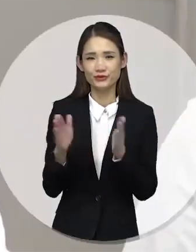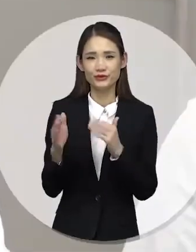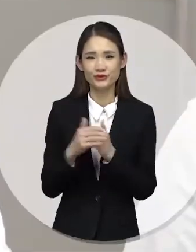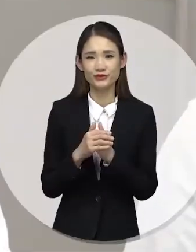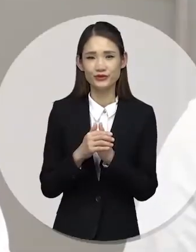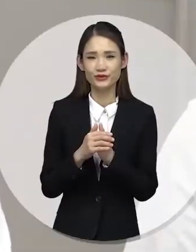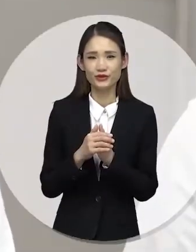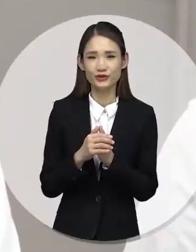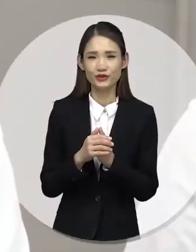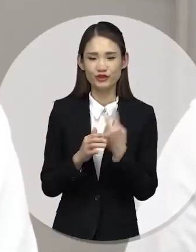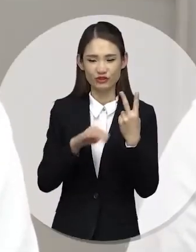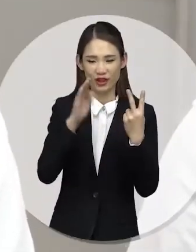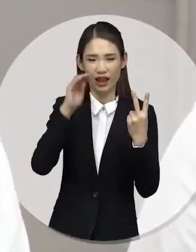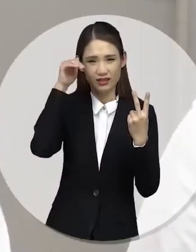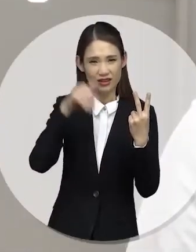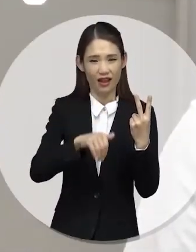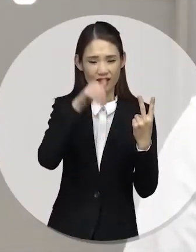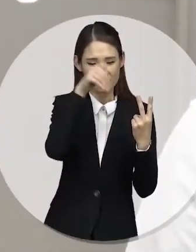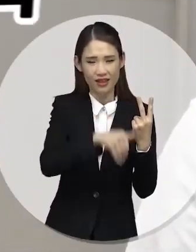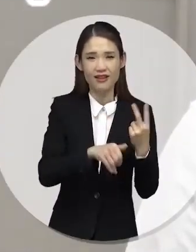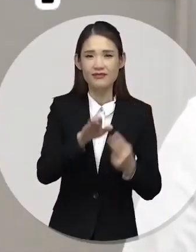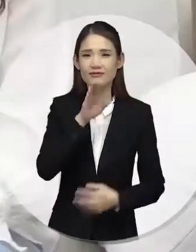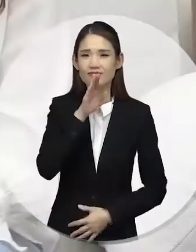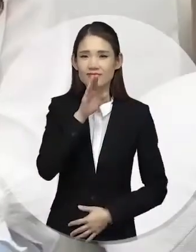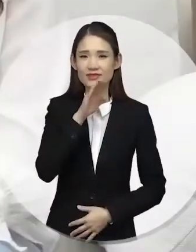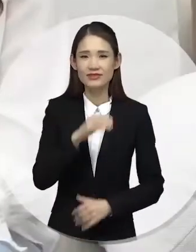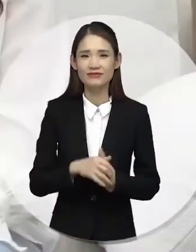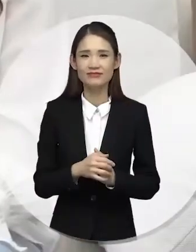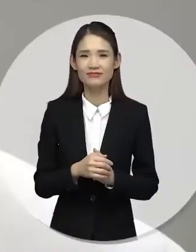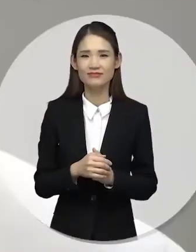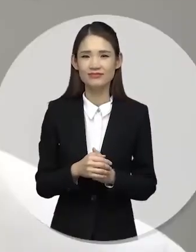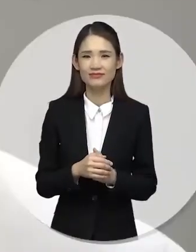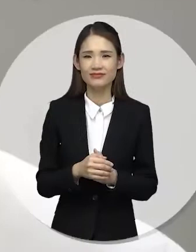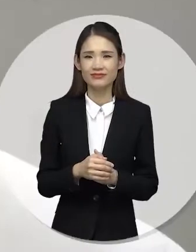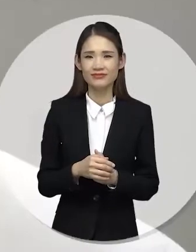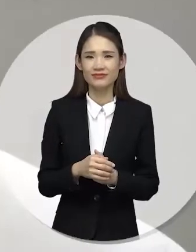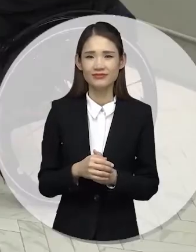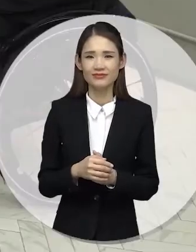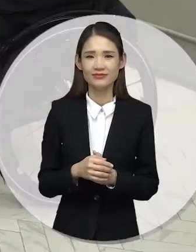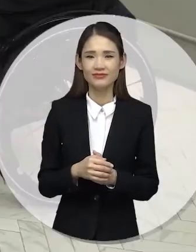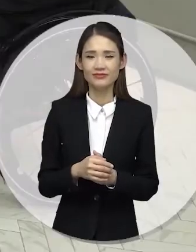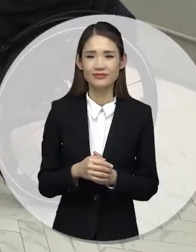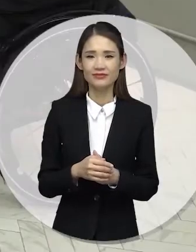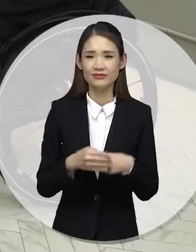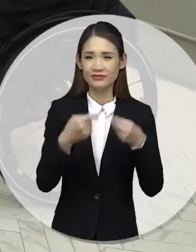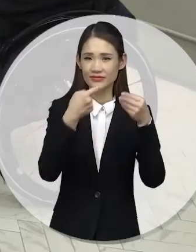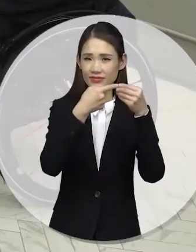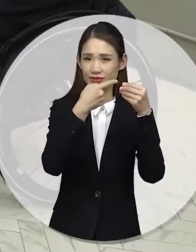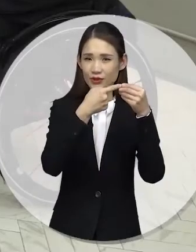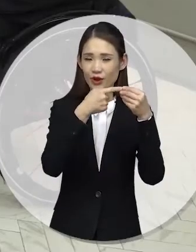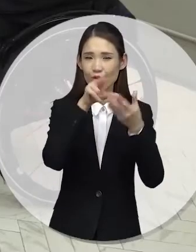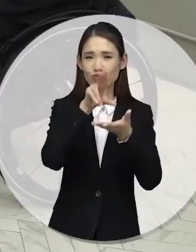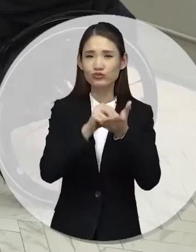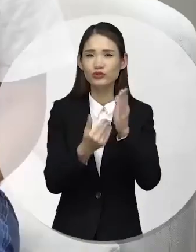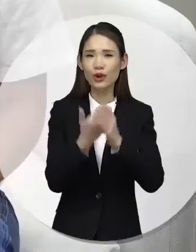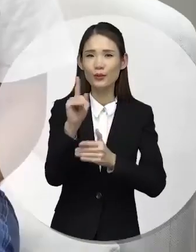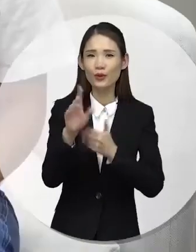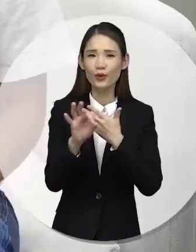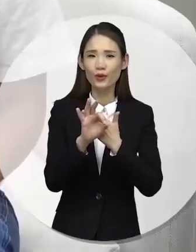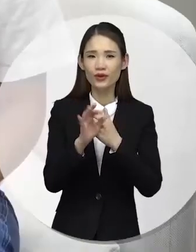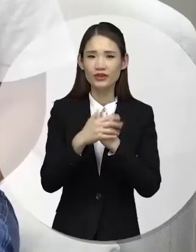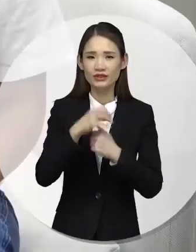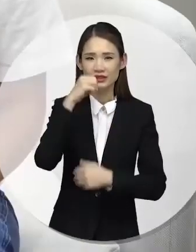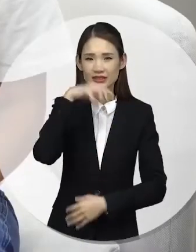일단은 어김없이 둘 다 최악이고요. 맞아요. 어김없이. 1번은 문제인 게